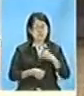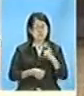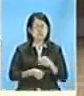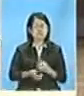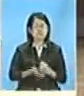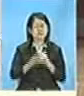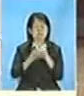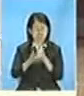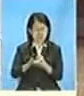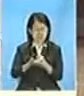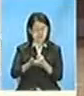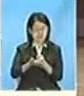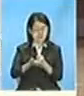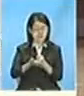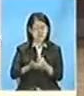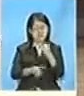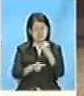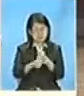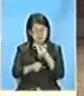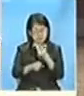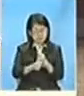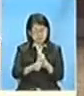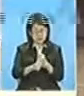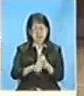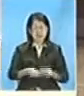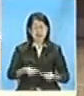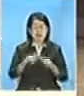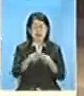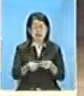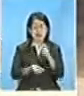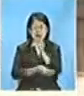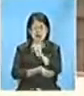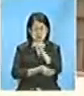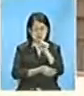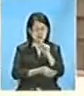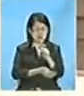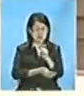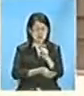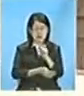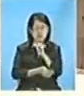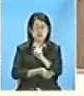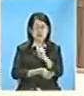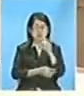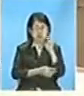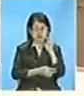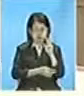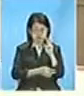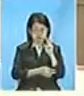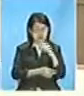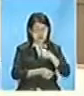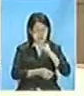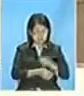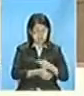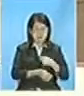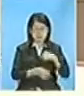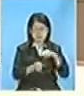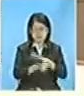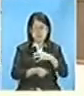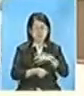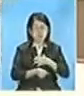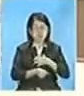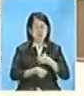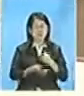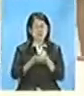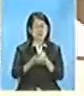ใช้พี่ๆน้องๆจากวุฒิสมาชิกด้วยความเต็มใจอีกครั้งหนึ่